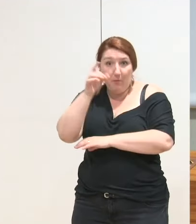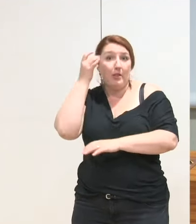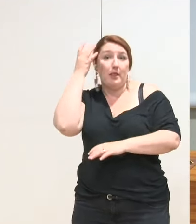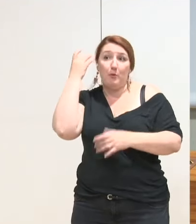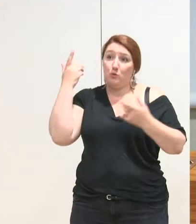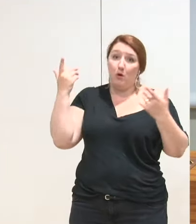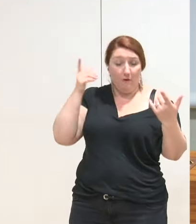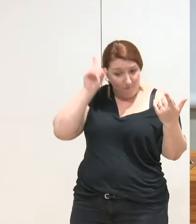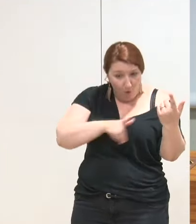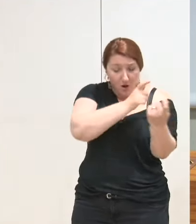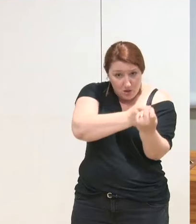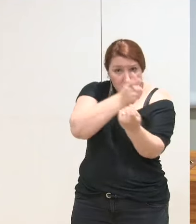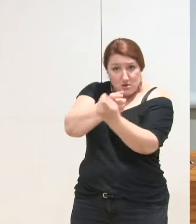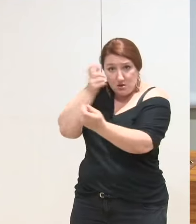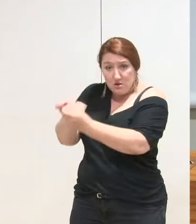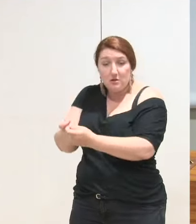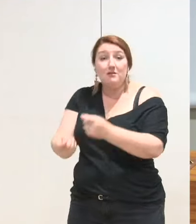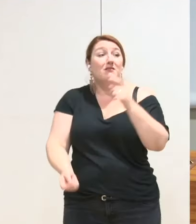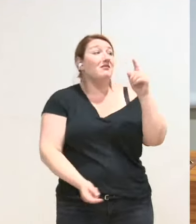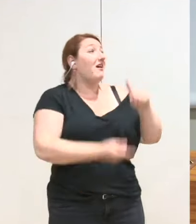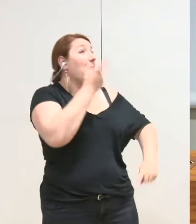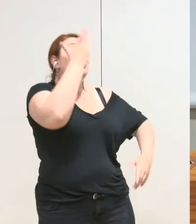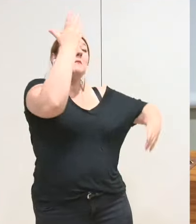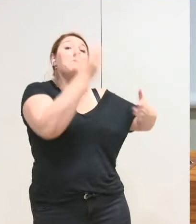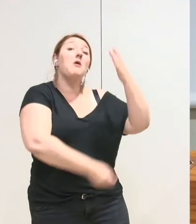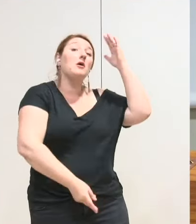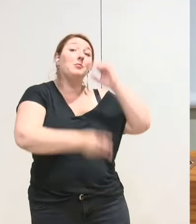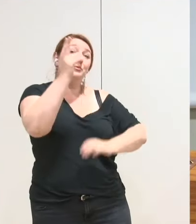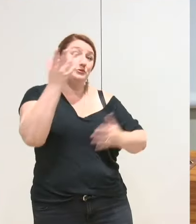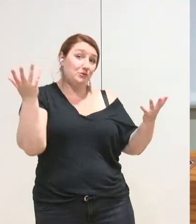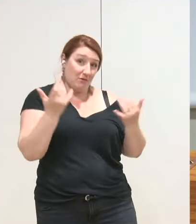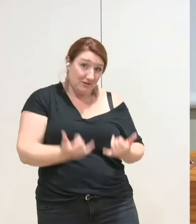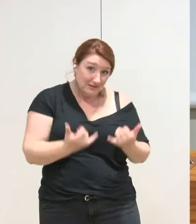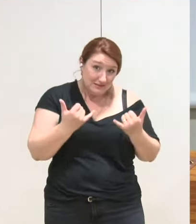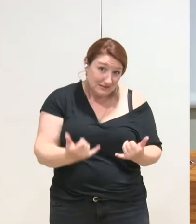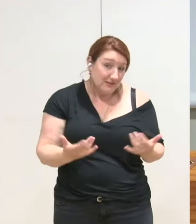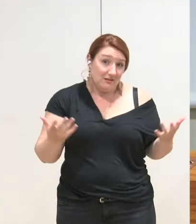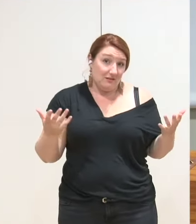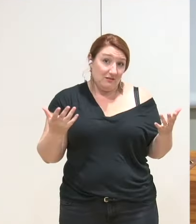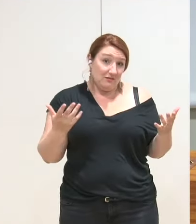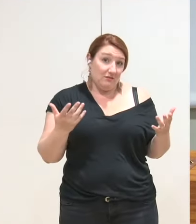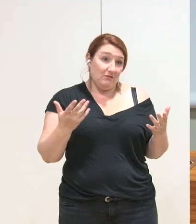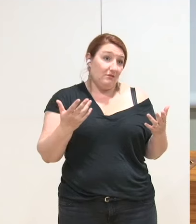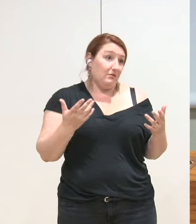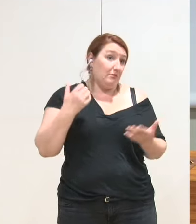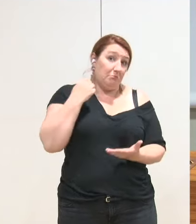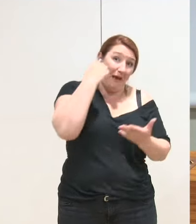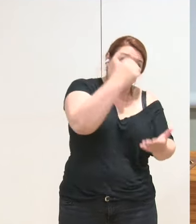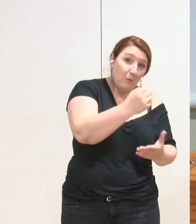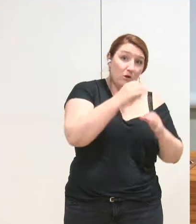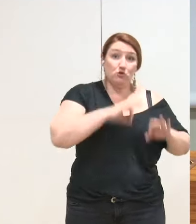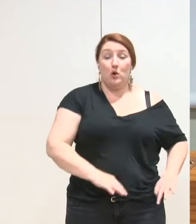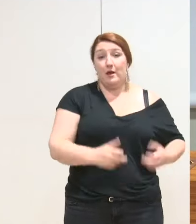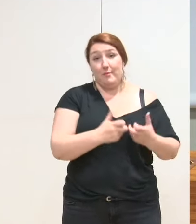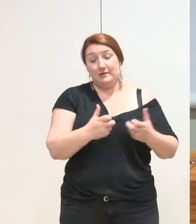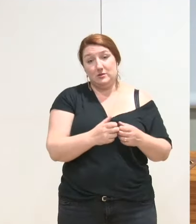particulier vers ce qui manque le plus cruellement je crois pouvoir le dire et je pense au patrimoine scolaire étant entendu